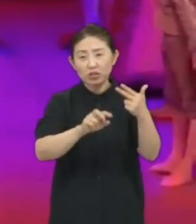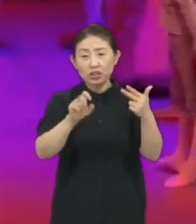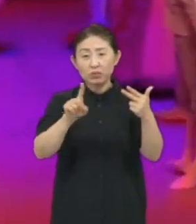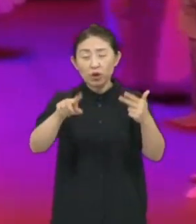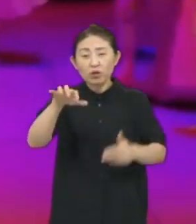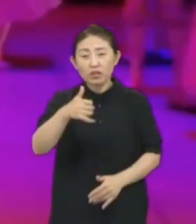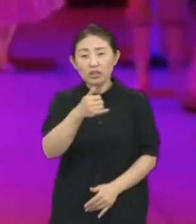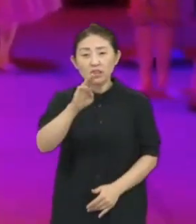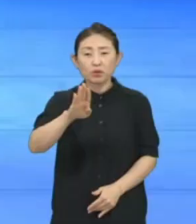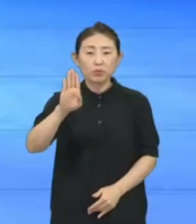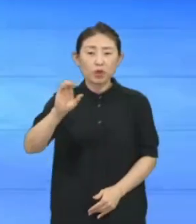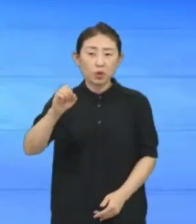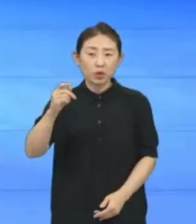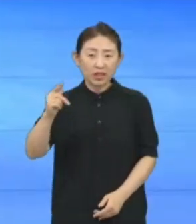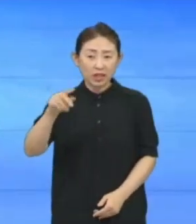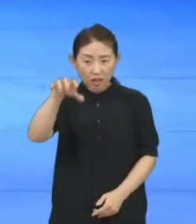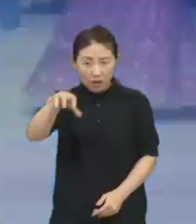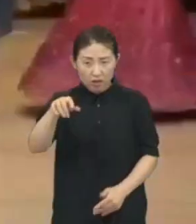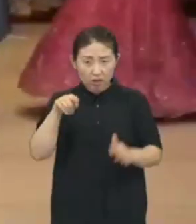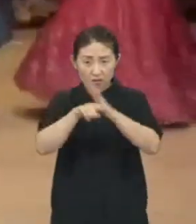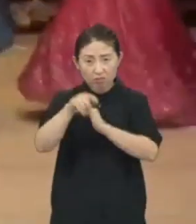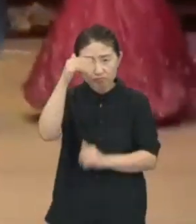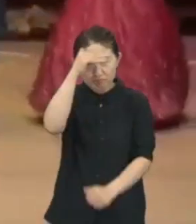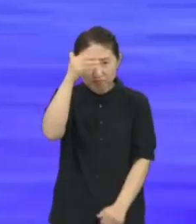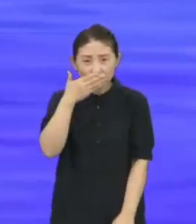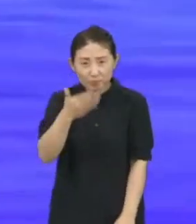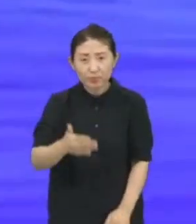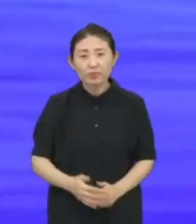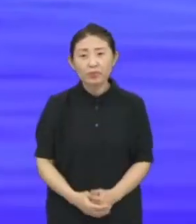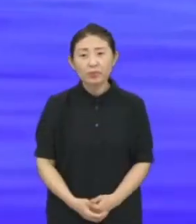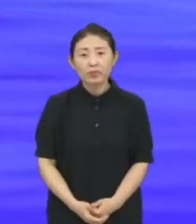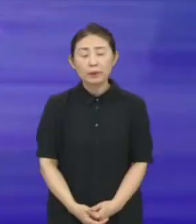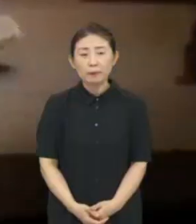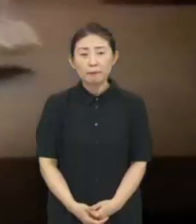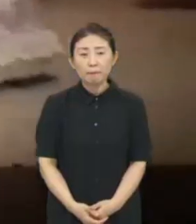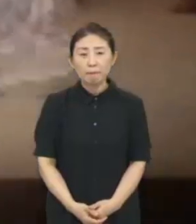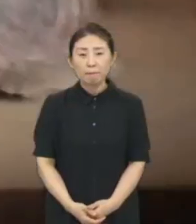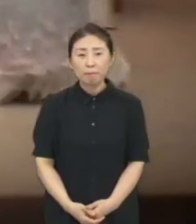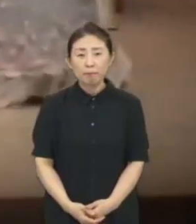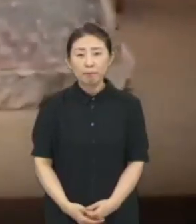세종 BOK 아트센터에서 만나볼 수 있습니다. TJB 양정진입니다.